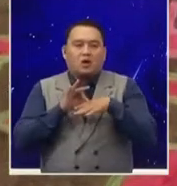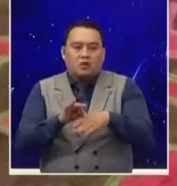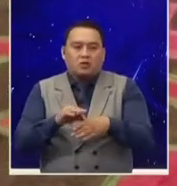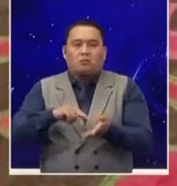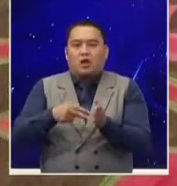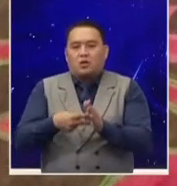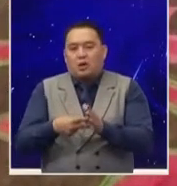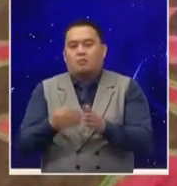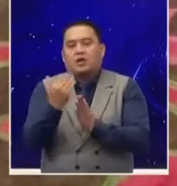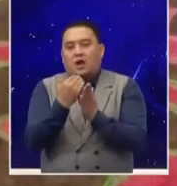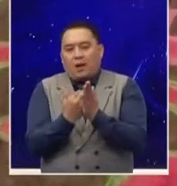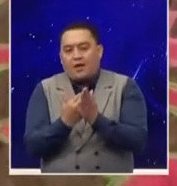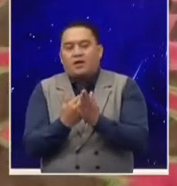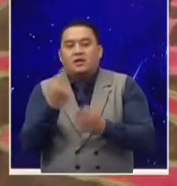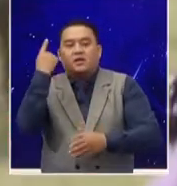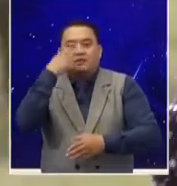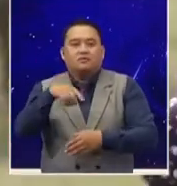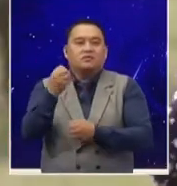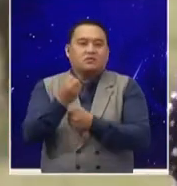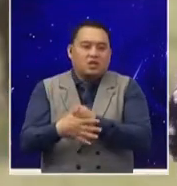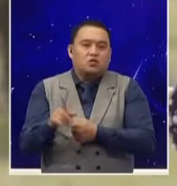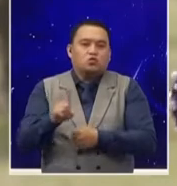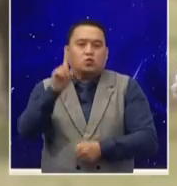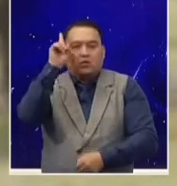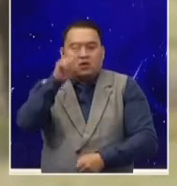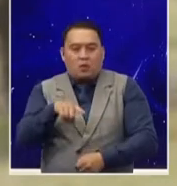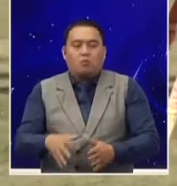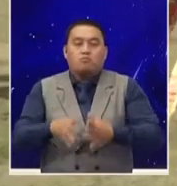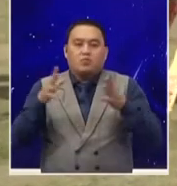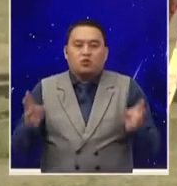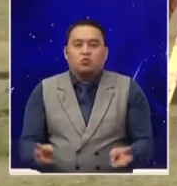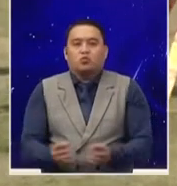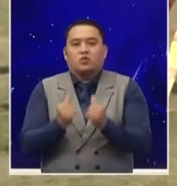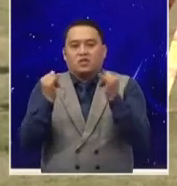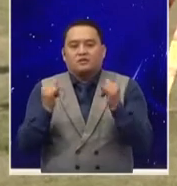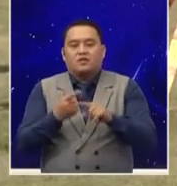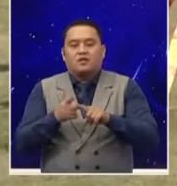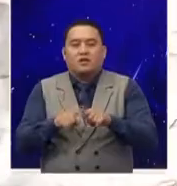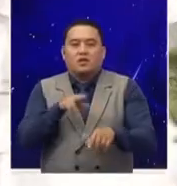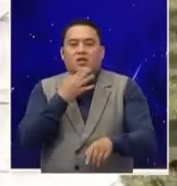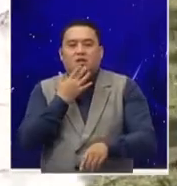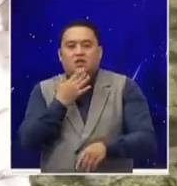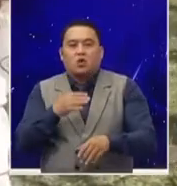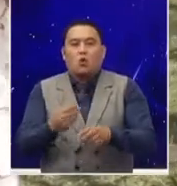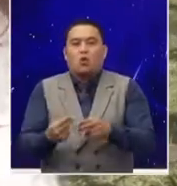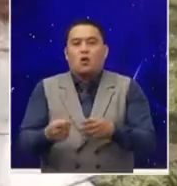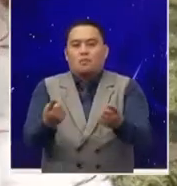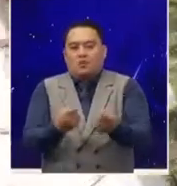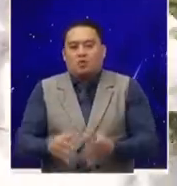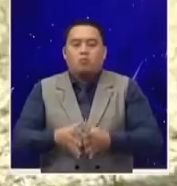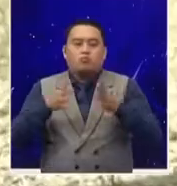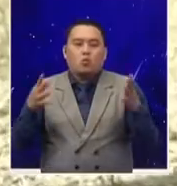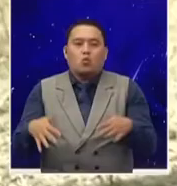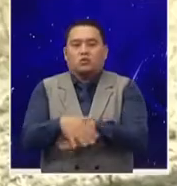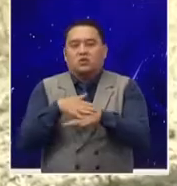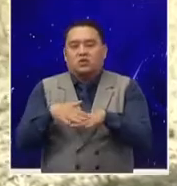разрабатывается специальная программа. Инициаторы центра надеются, что их дело даст большой импульс развитию национальной охоты и привлечет еще больше интерес